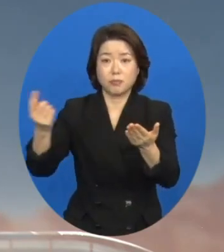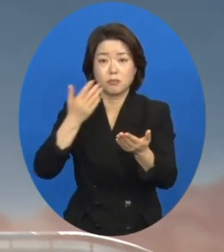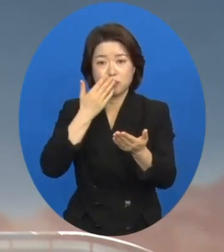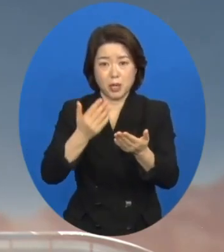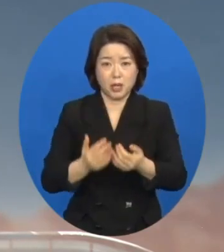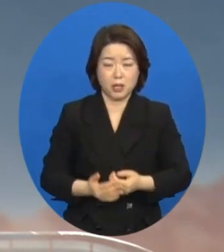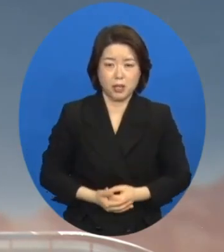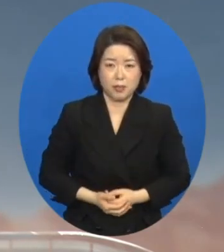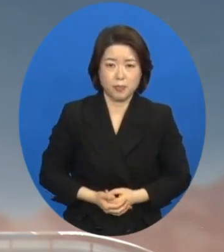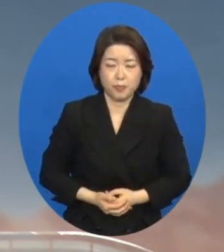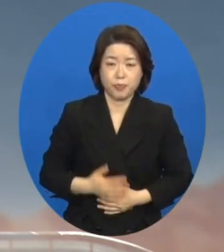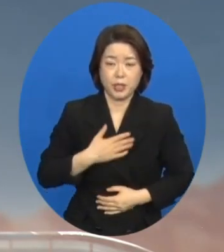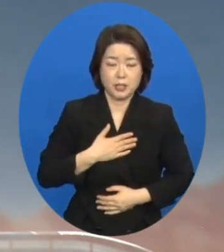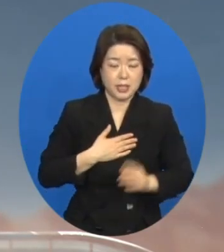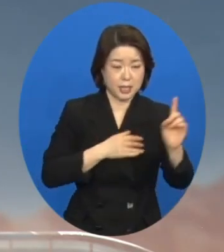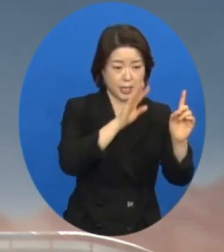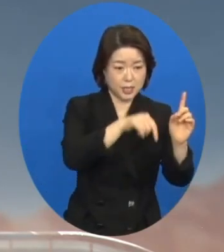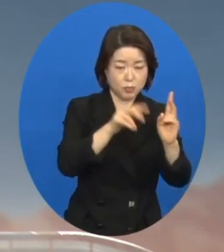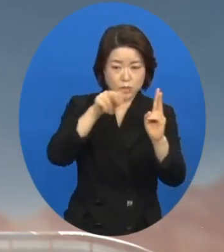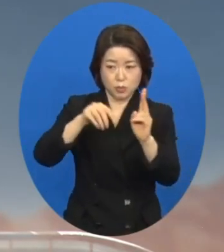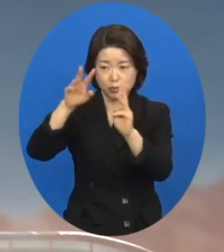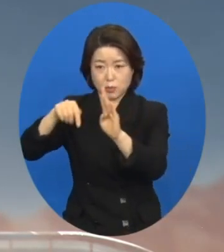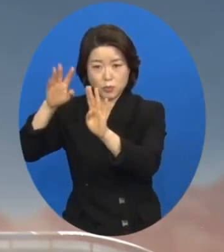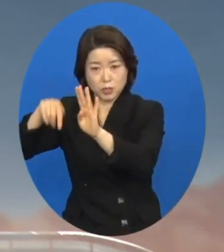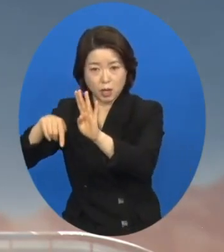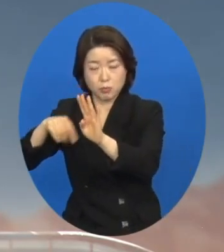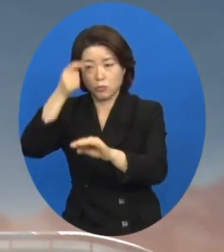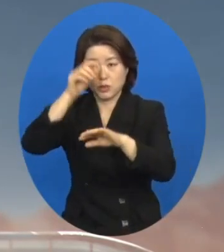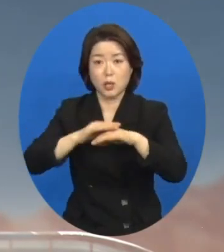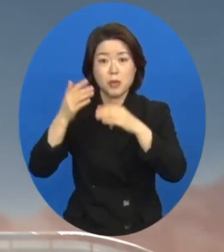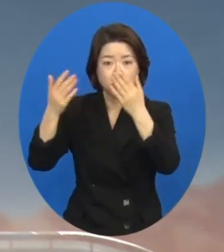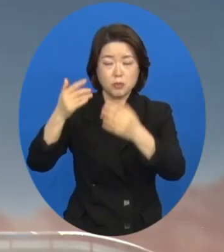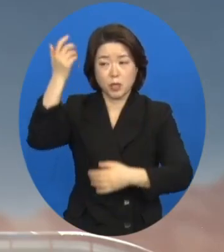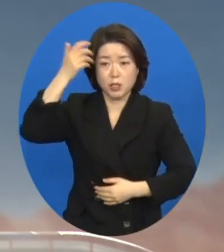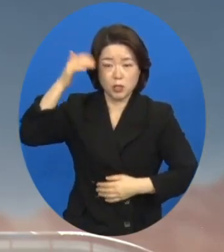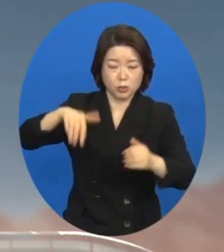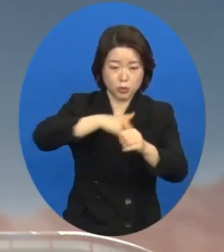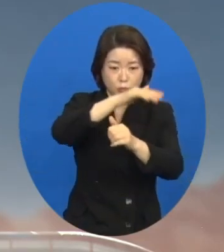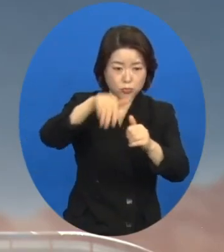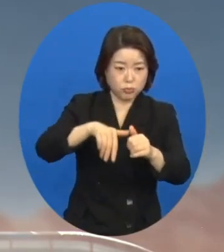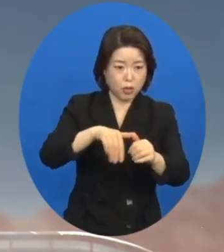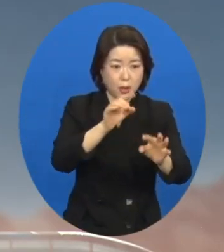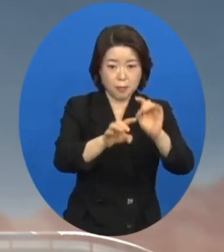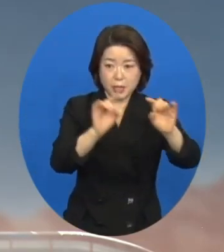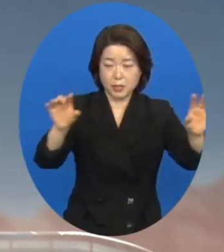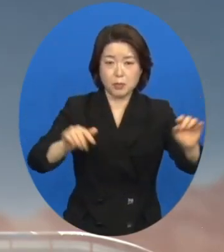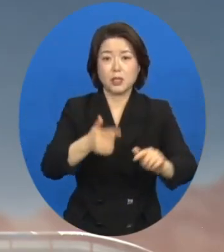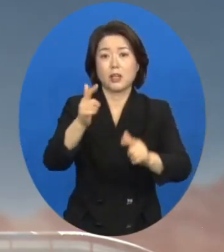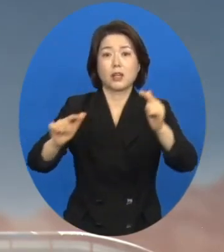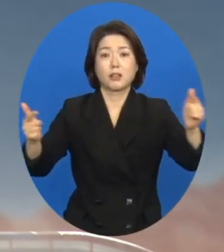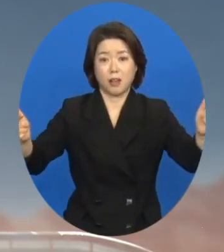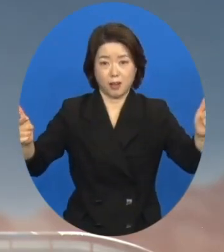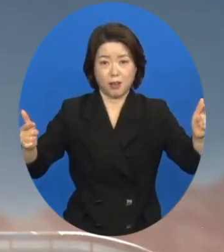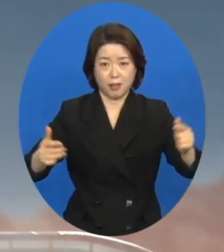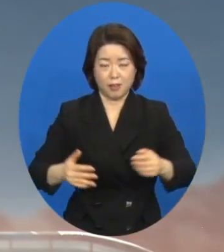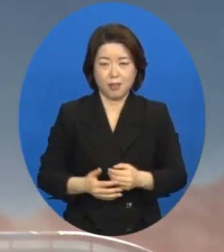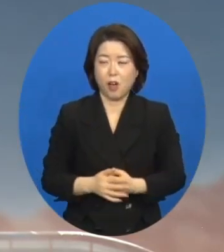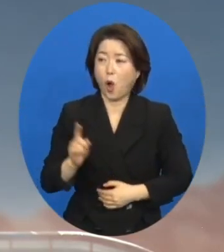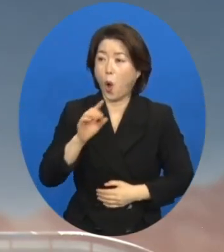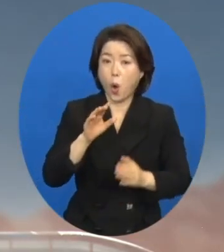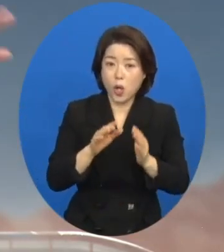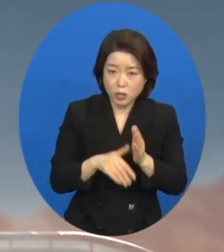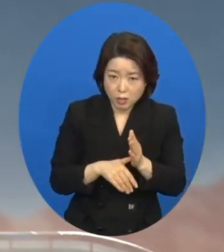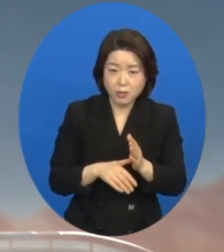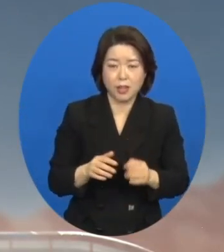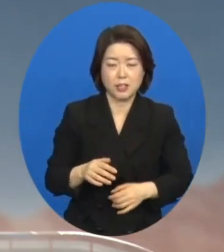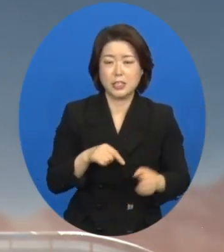주일에 제가 1부, 2부, 3부, 4부 예배를 드리잖아요. 영적 분위기가 매 부마다 다른 거 아십니까? 어떤 때는 이제